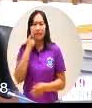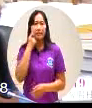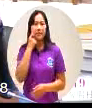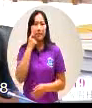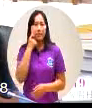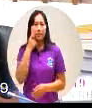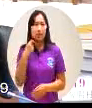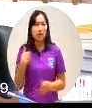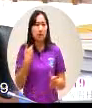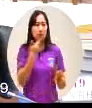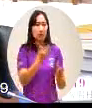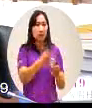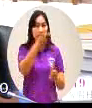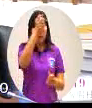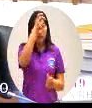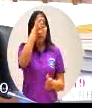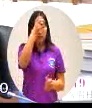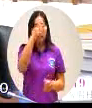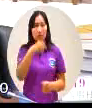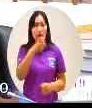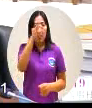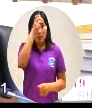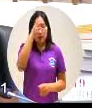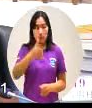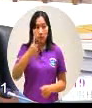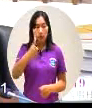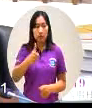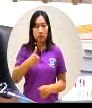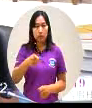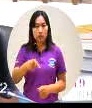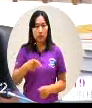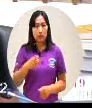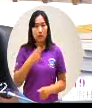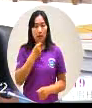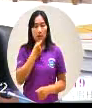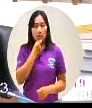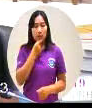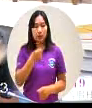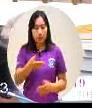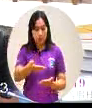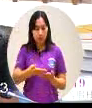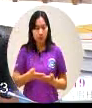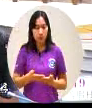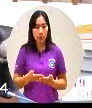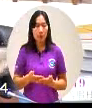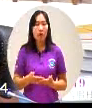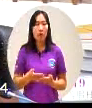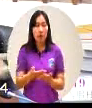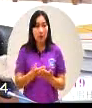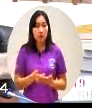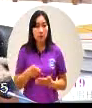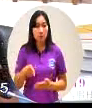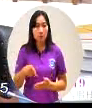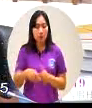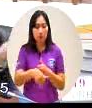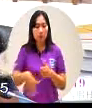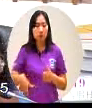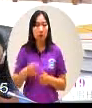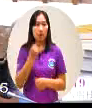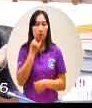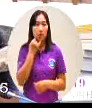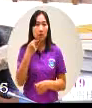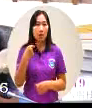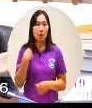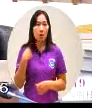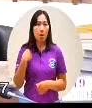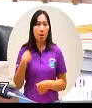咱个局长愿意接受这套系统，但你甲我维修好，尾下来吼，咱个区公所捐赠和警察局，哦，这个一个财产的诶，这个